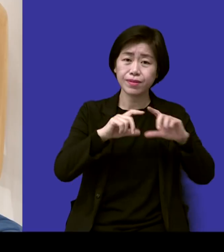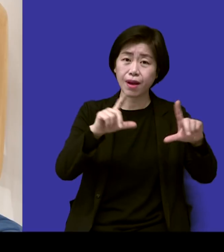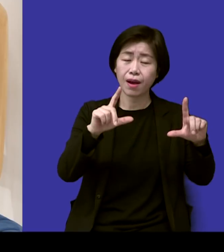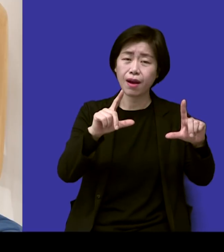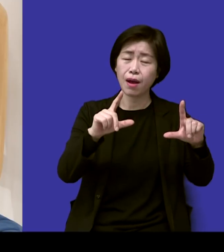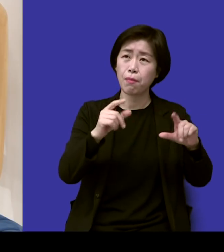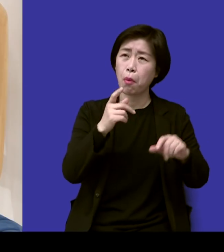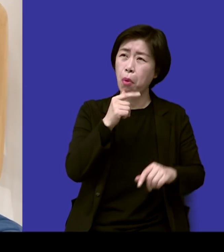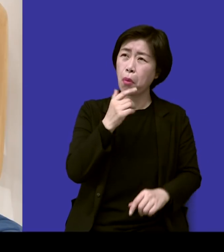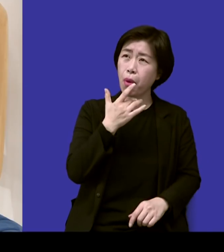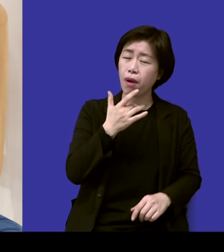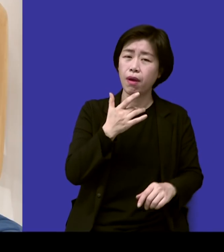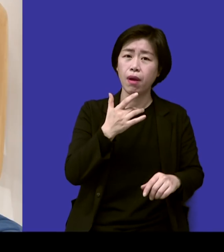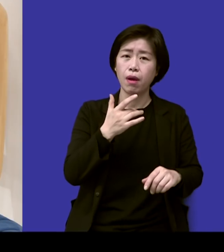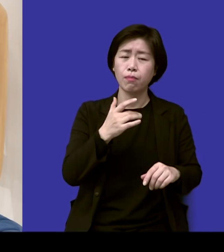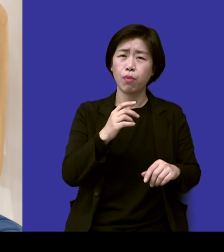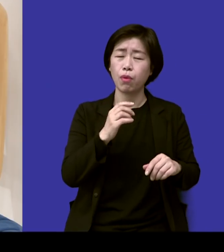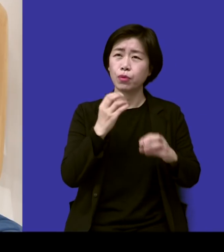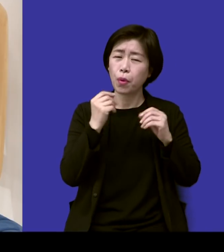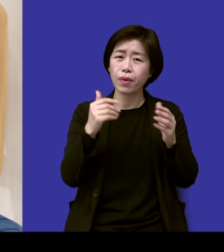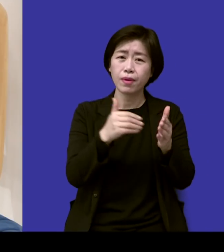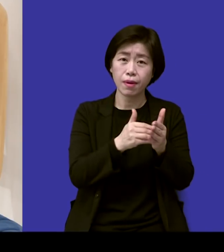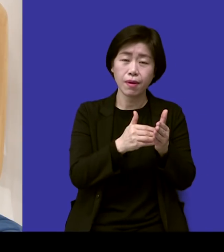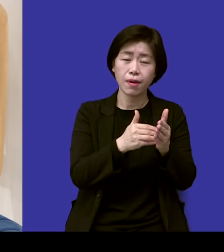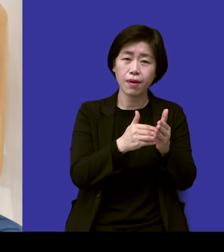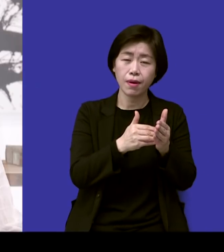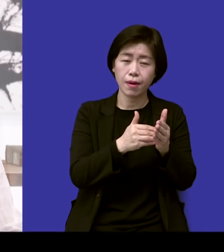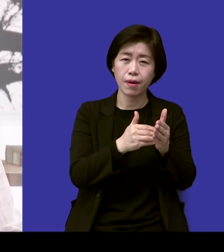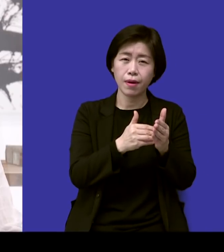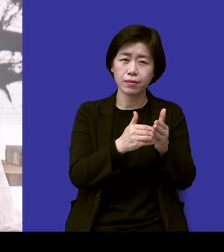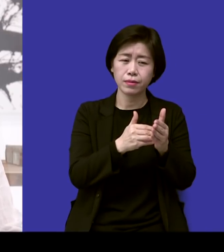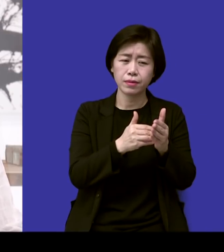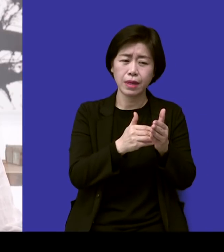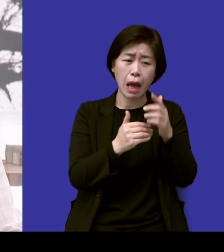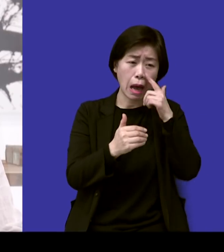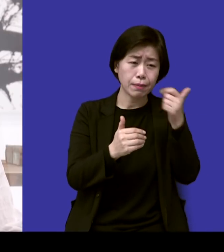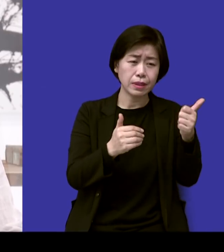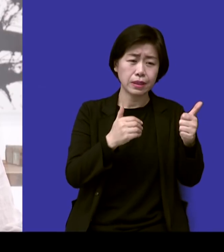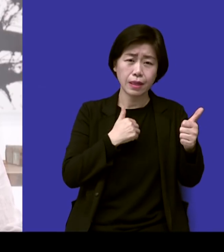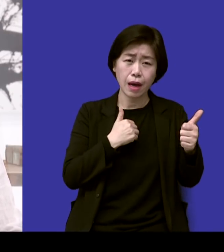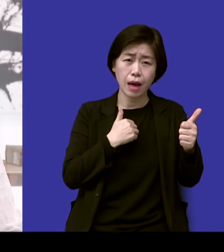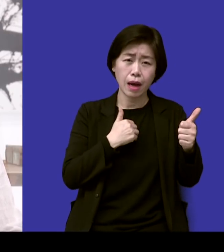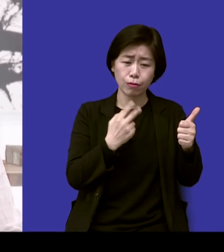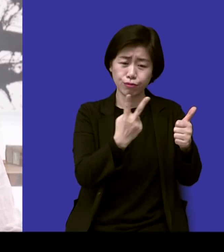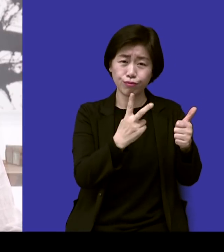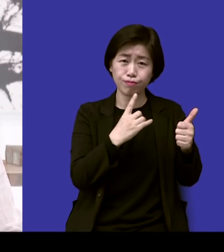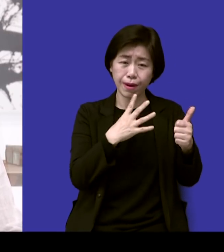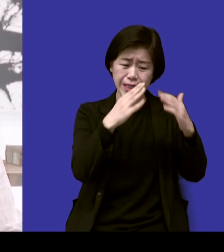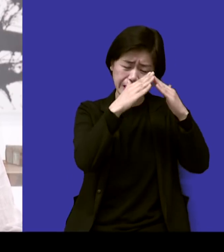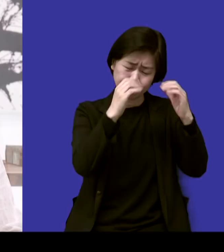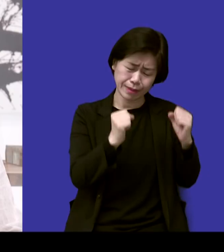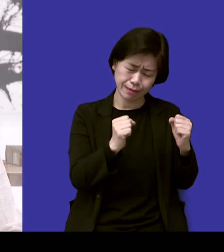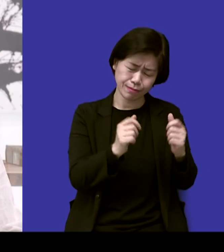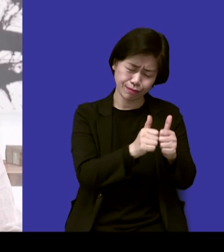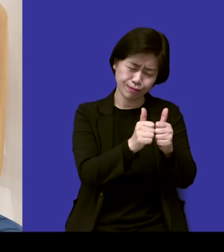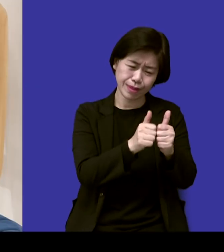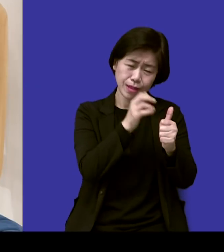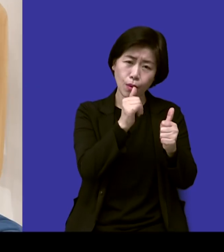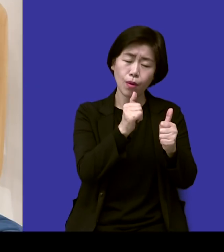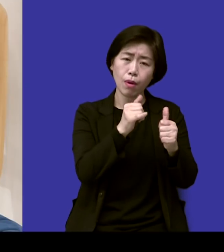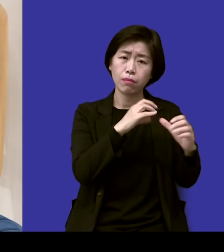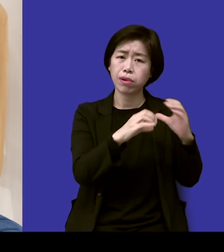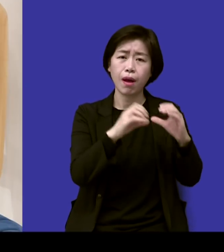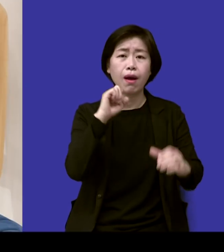지금 생각해보면 저는 그때 당시에 사람이 좋아서 갔던 것 같아요. 예. 아버지 예배드리게 해야지 이 마음이 있긴